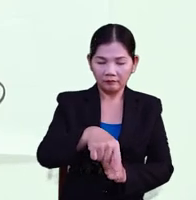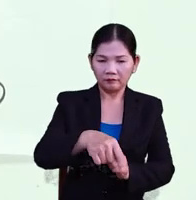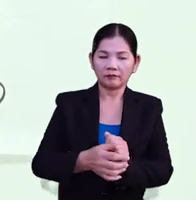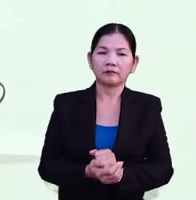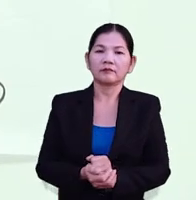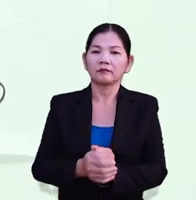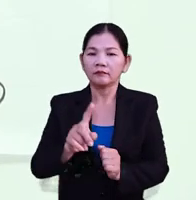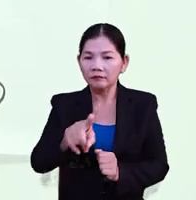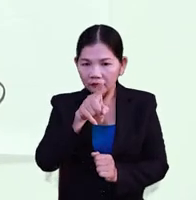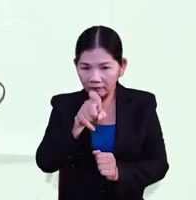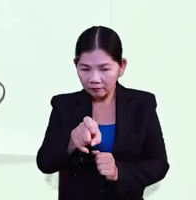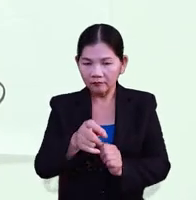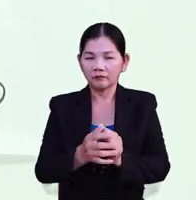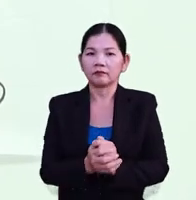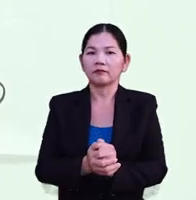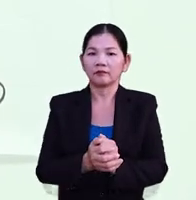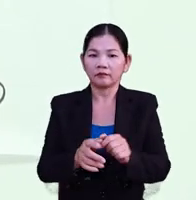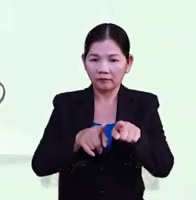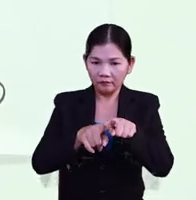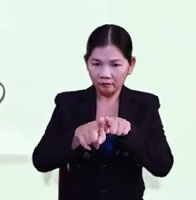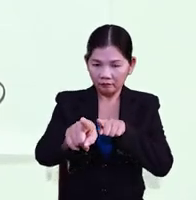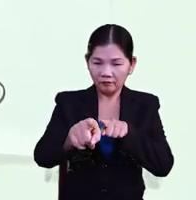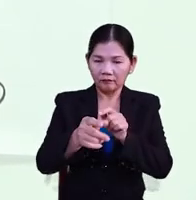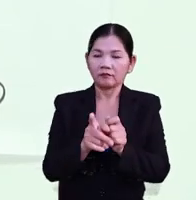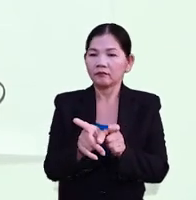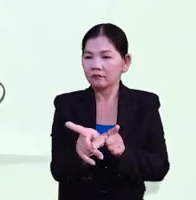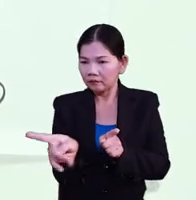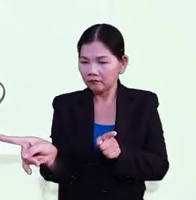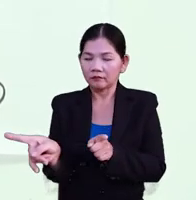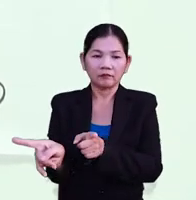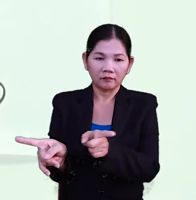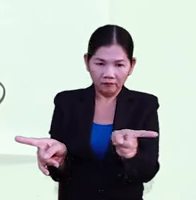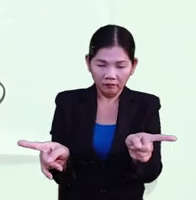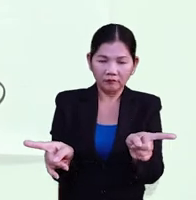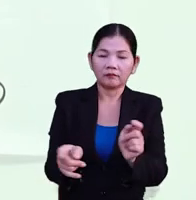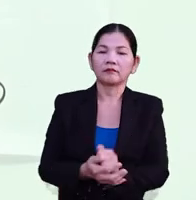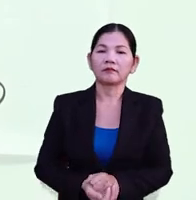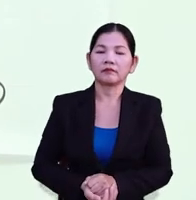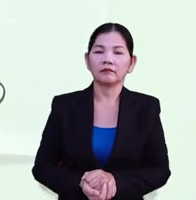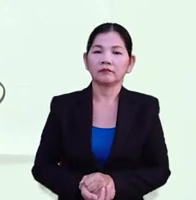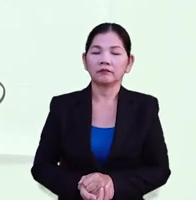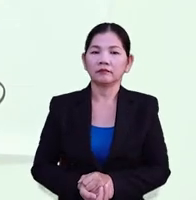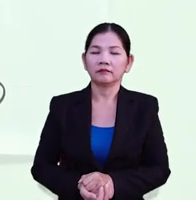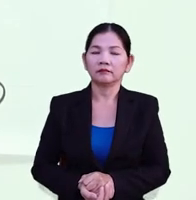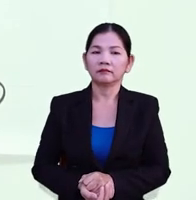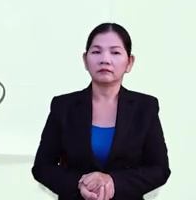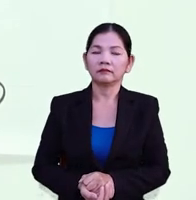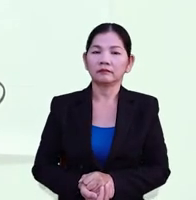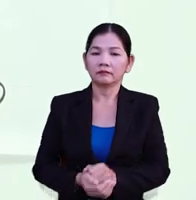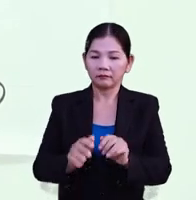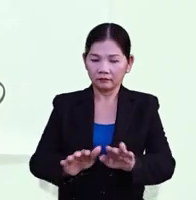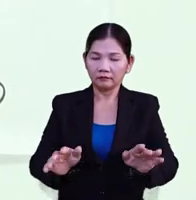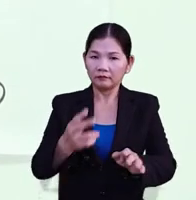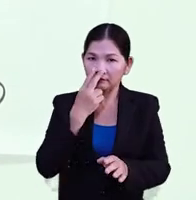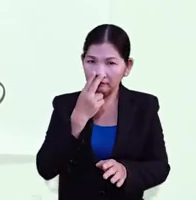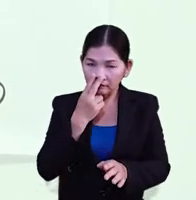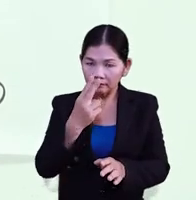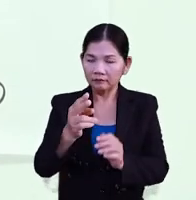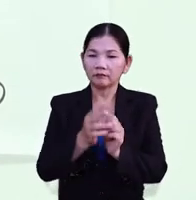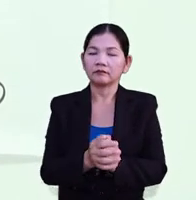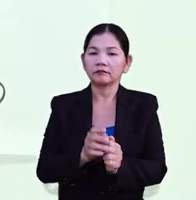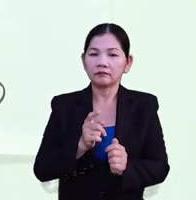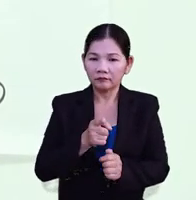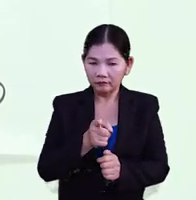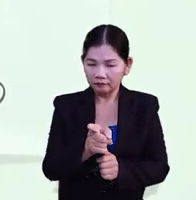តើព្រួញនេះបាត់ទៅខាងណាចាឥឡូវនេះចូលកូនកូនសង្កេតមើលទៅព្រួញ